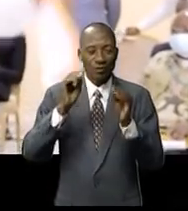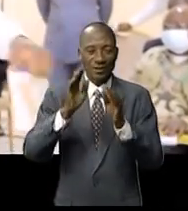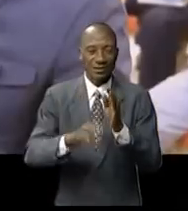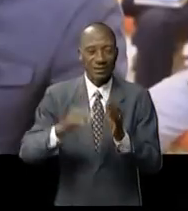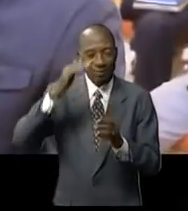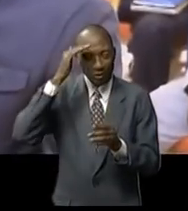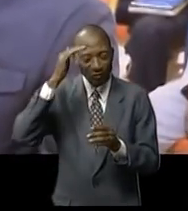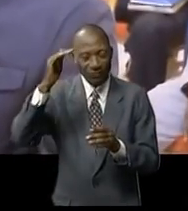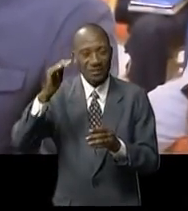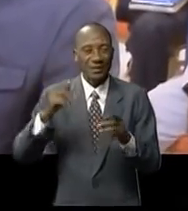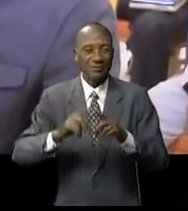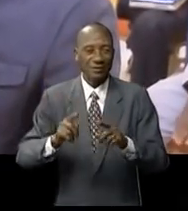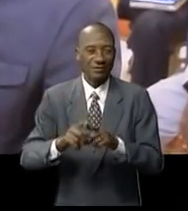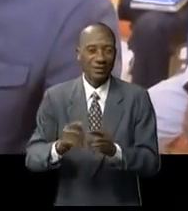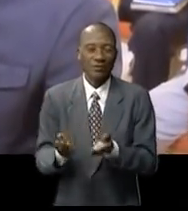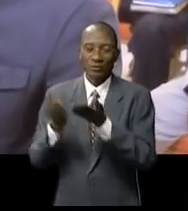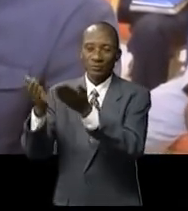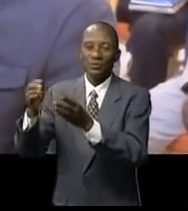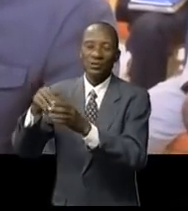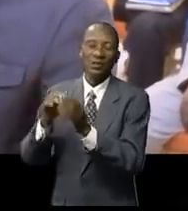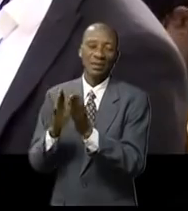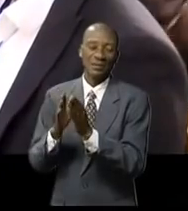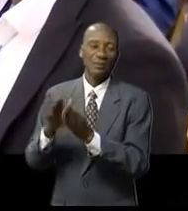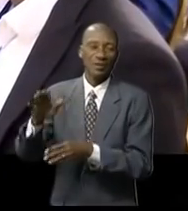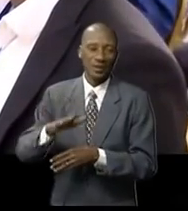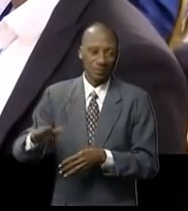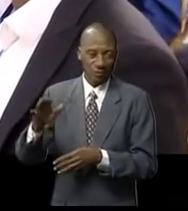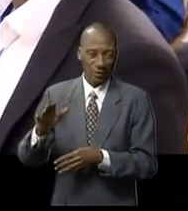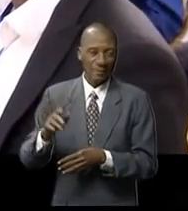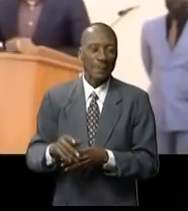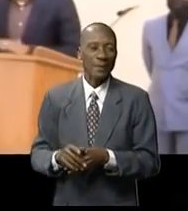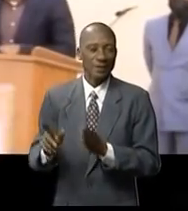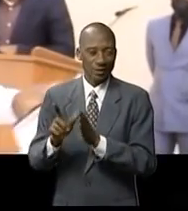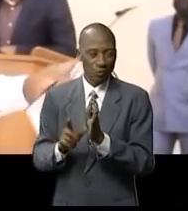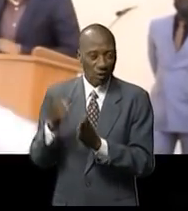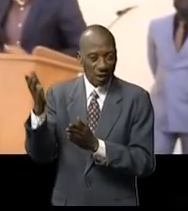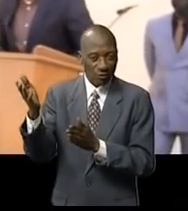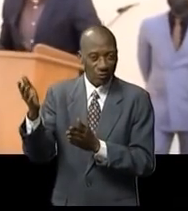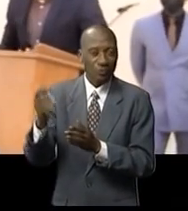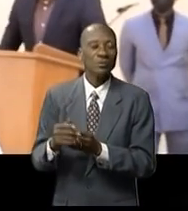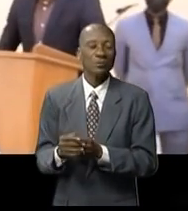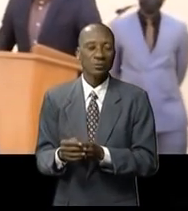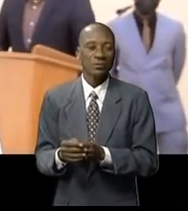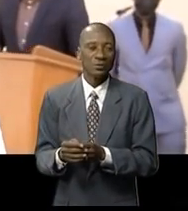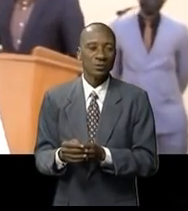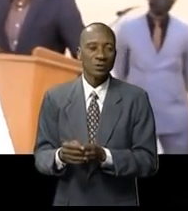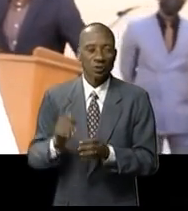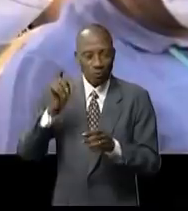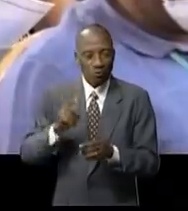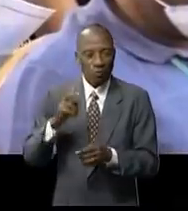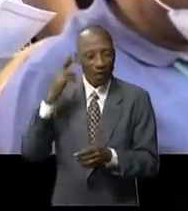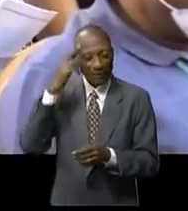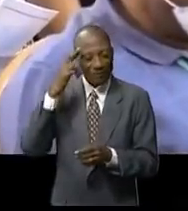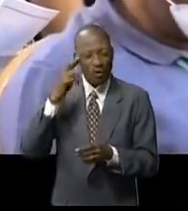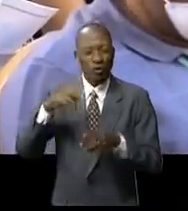pris 2 ans à l'Assemblée nationale. Cette loi est la résultante d'un compromis national. Nous devons réfléchir sur comment y